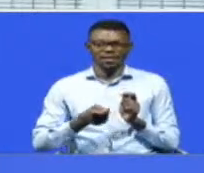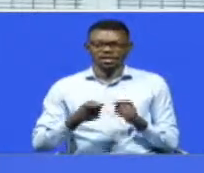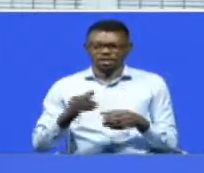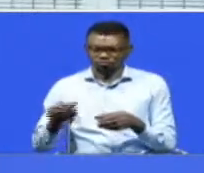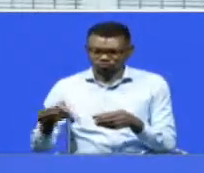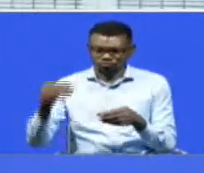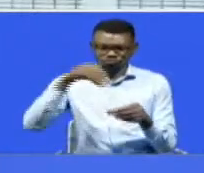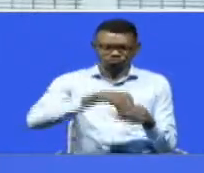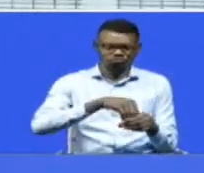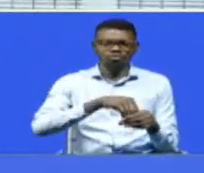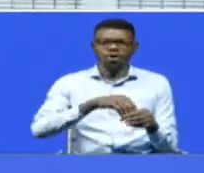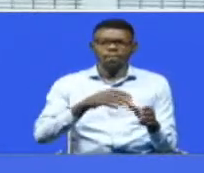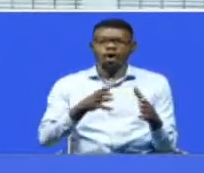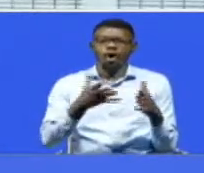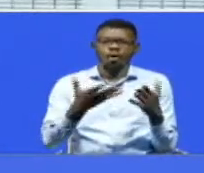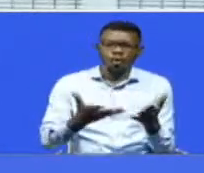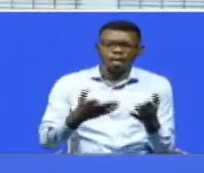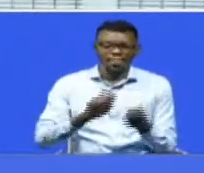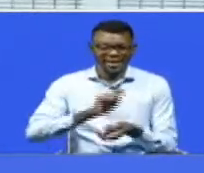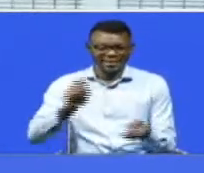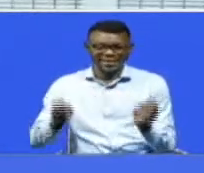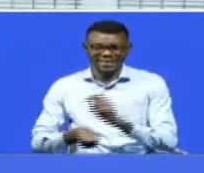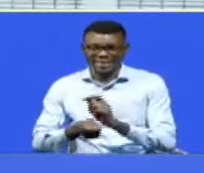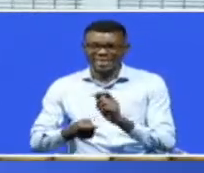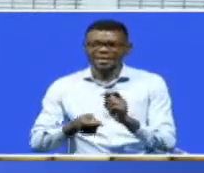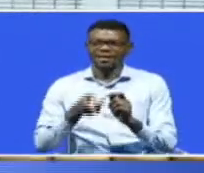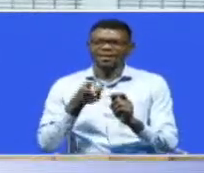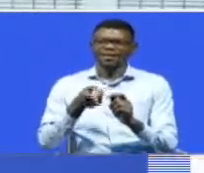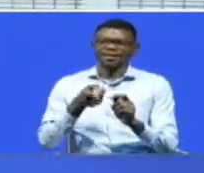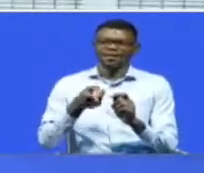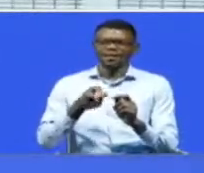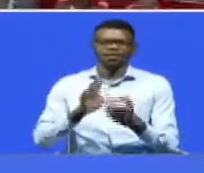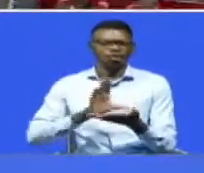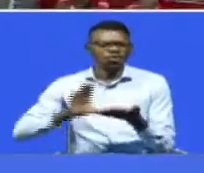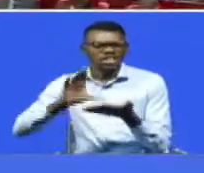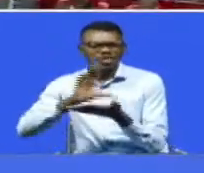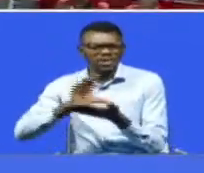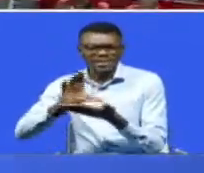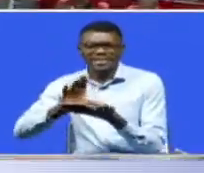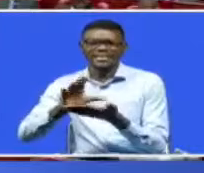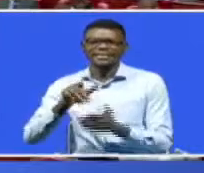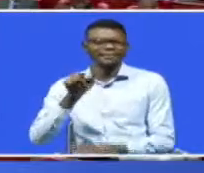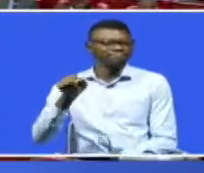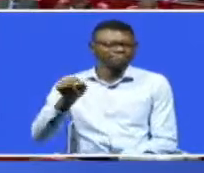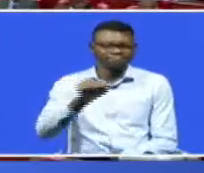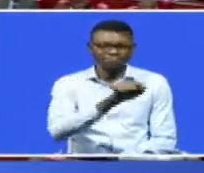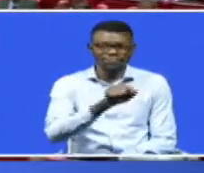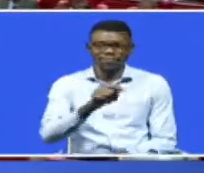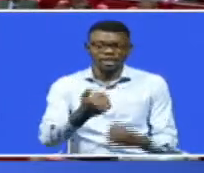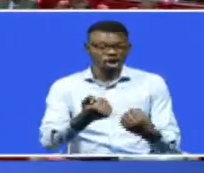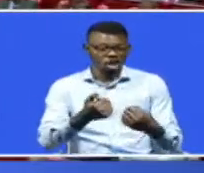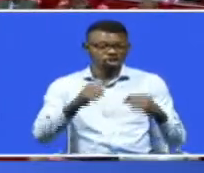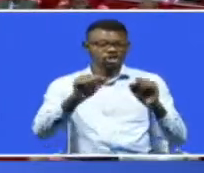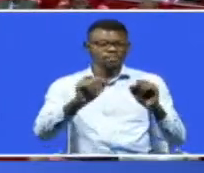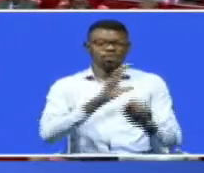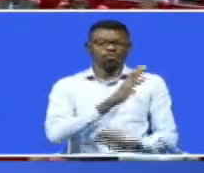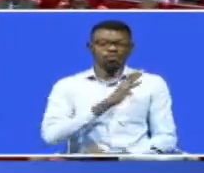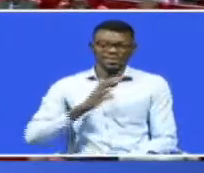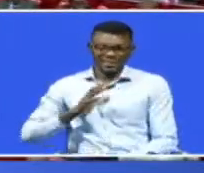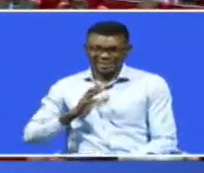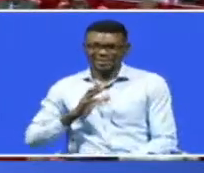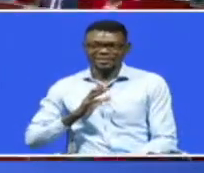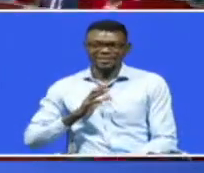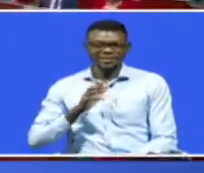accommodate or alter the schedule on constituencies? Mwenyekiti mwenza wa kamati ya pamoja